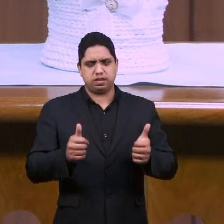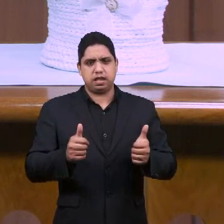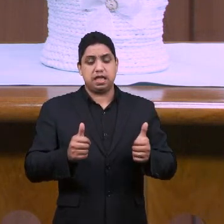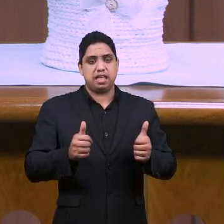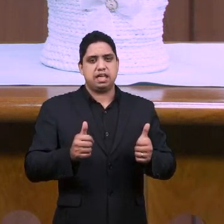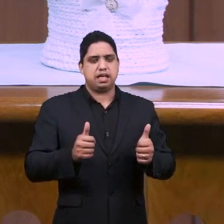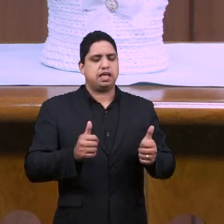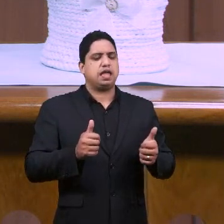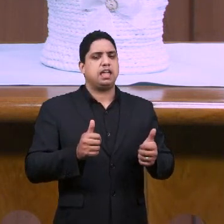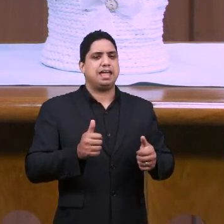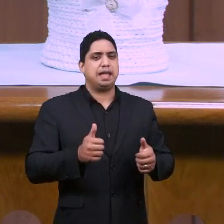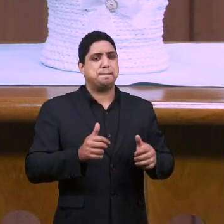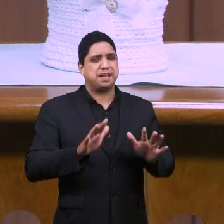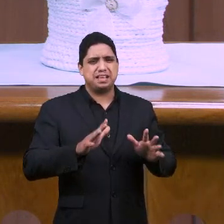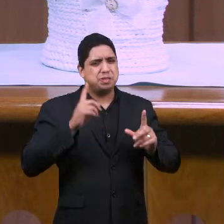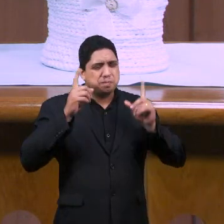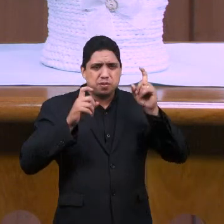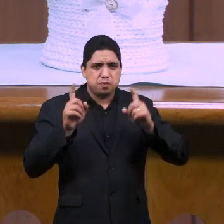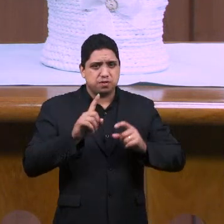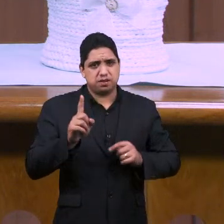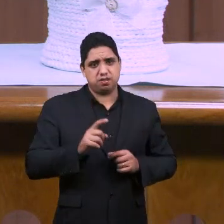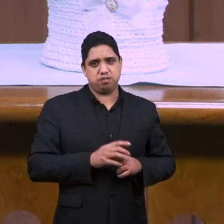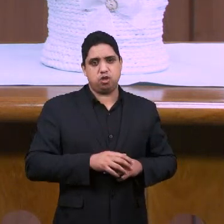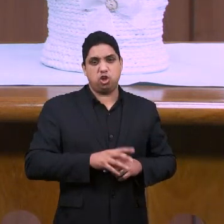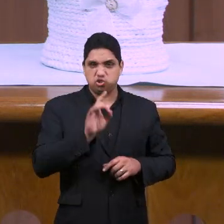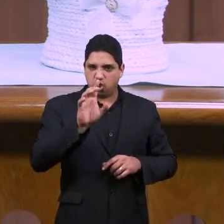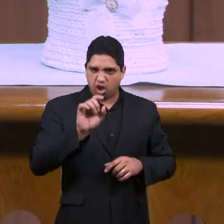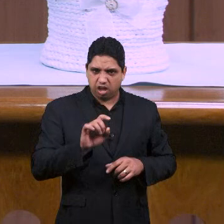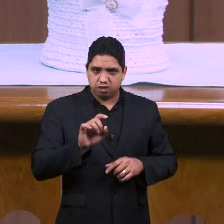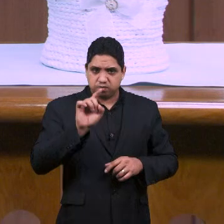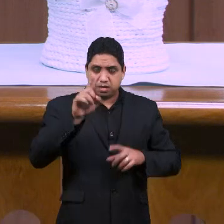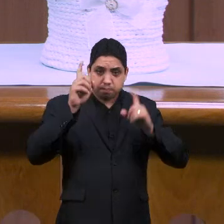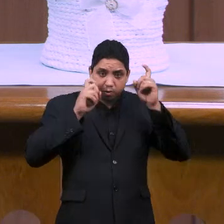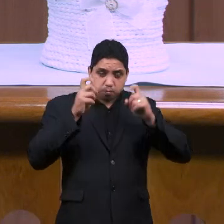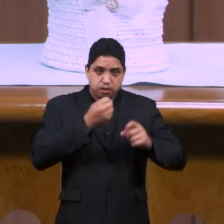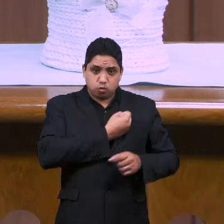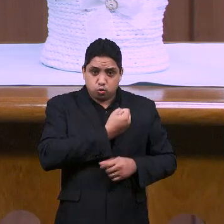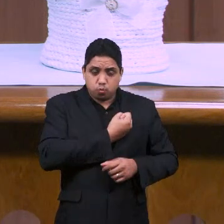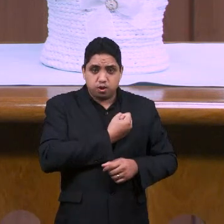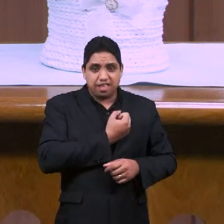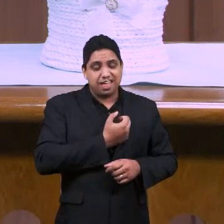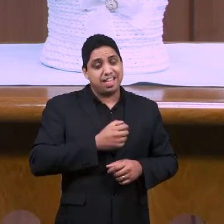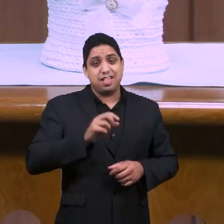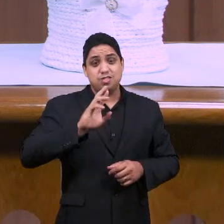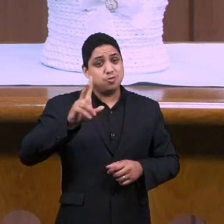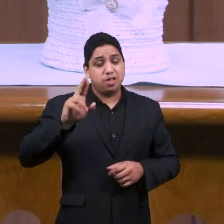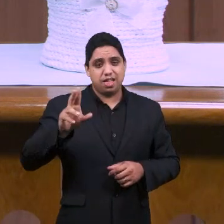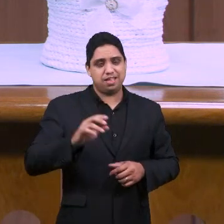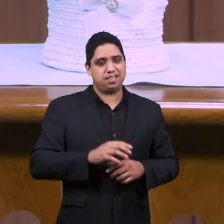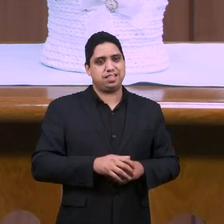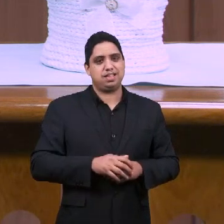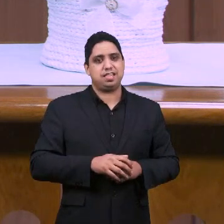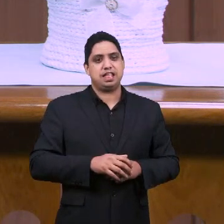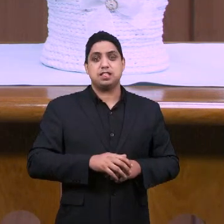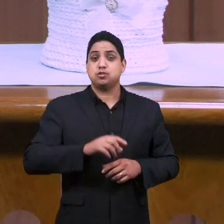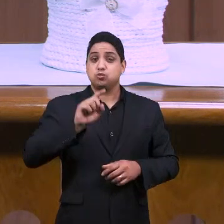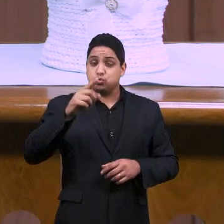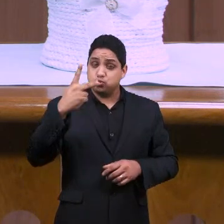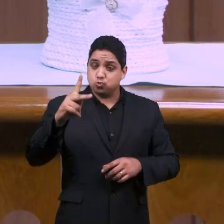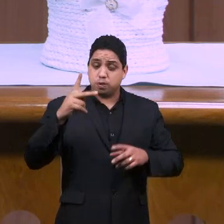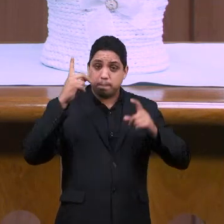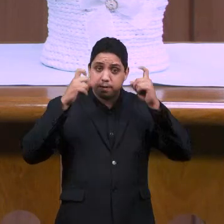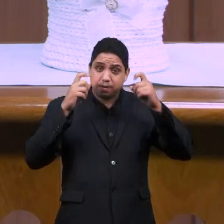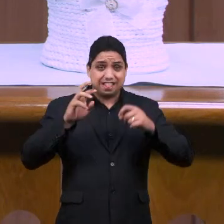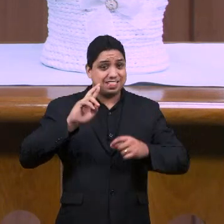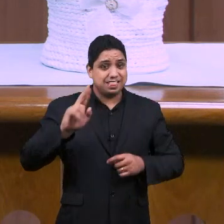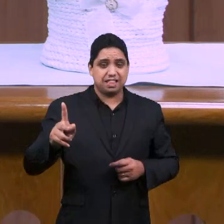le nombre. Vous êtes préoccupés avec le nombre. Ce n'est pas seulement ça. Votre préoccupation n'est pas seulement celle-là.